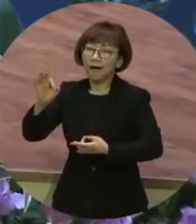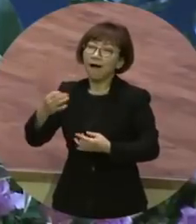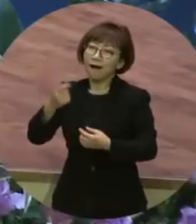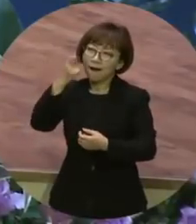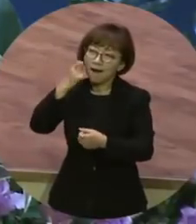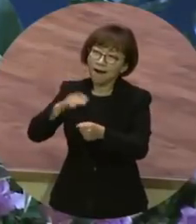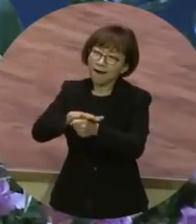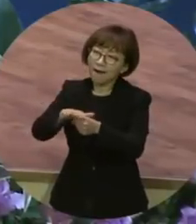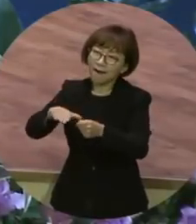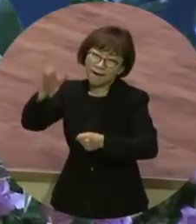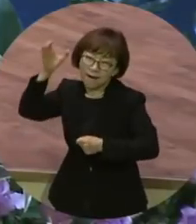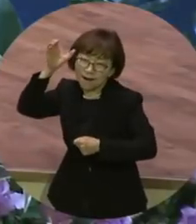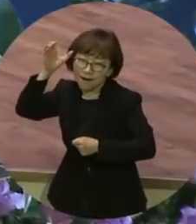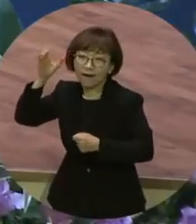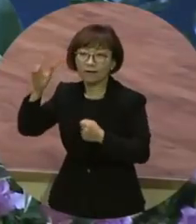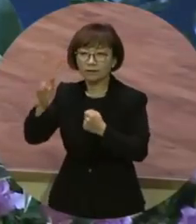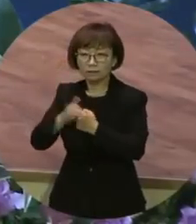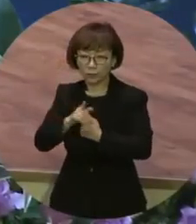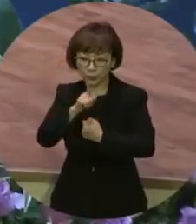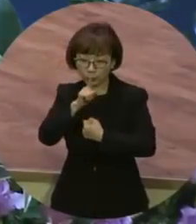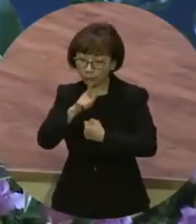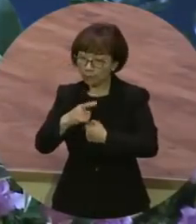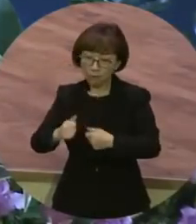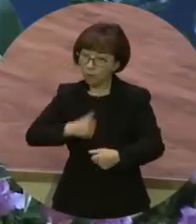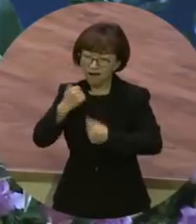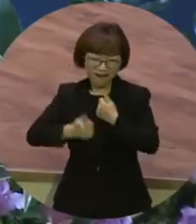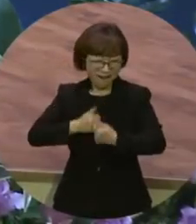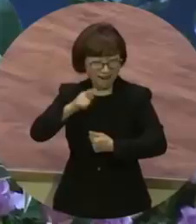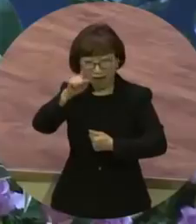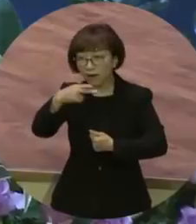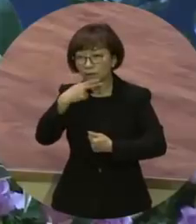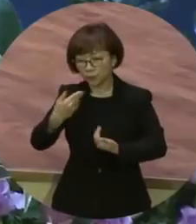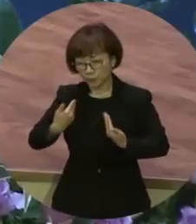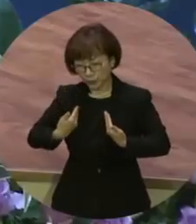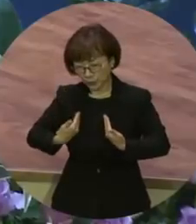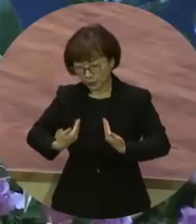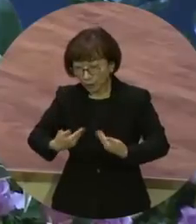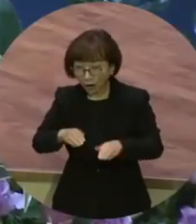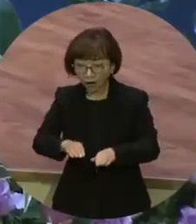이제 모든 기독교 정신으로 세워진 대학에서 채플 시간 없애자고 얘기하고 있어요.